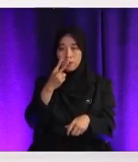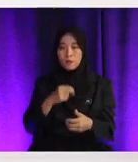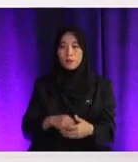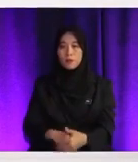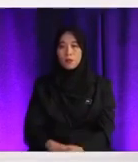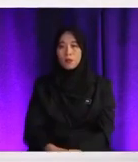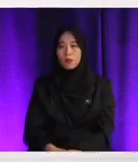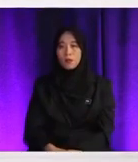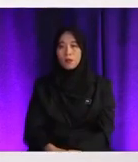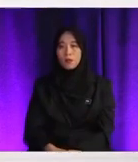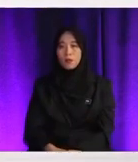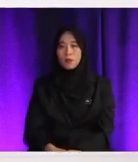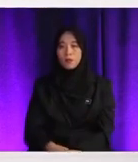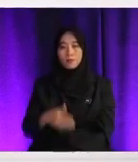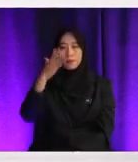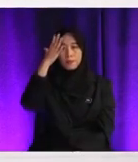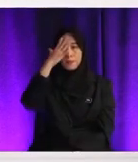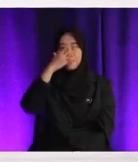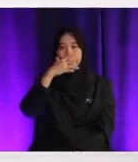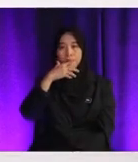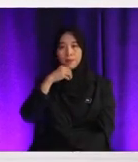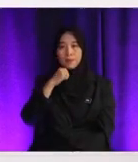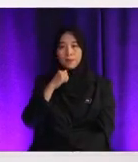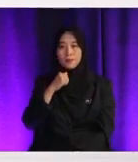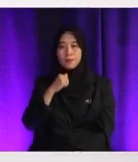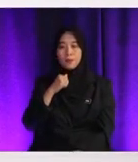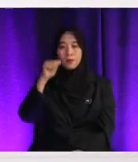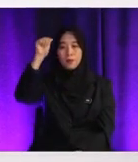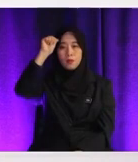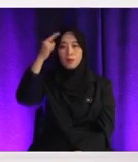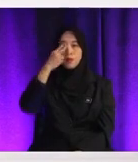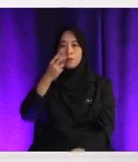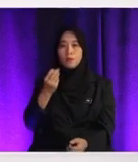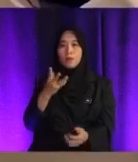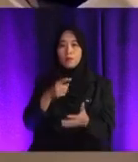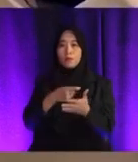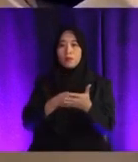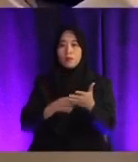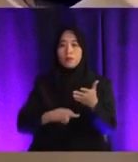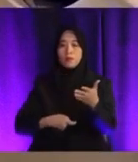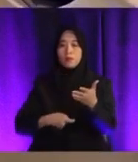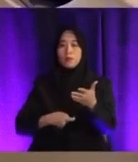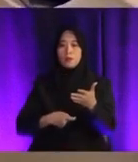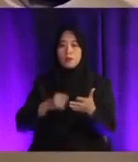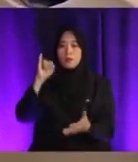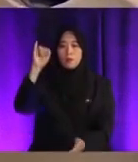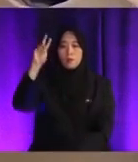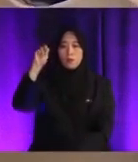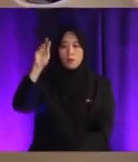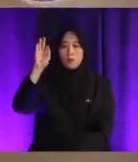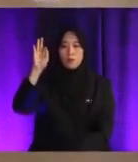Nampak ke? Okey. Cantik cikgu hari ni. So, kalau nampak dekat situ, aku mahu tengok berapa nilai dia. Infinity lah cikgu.